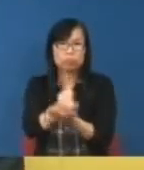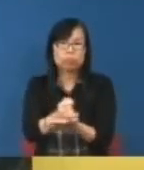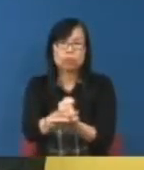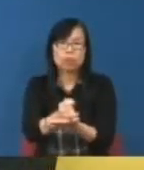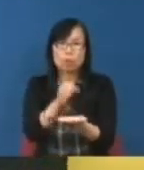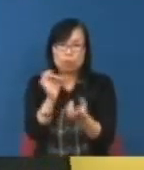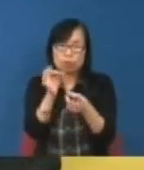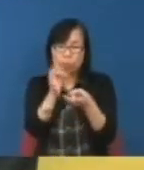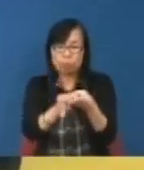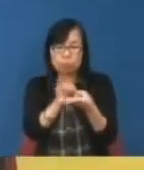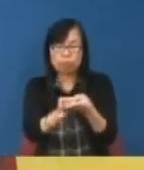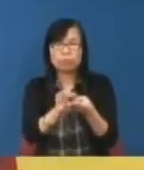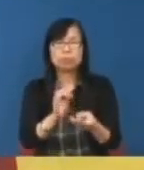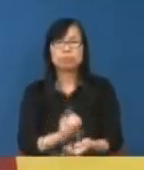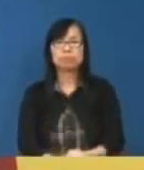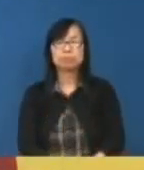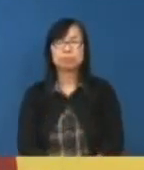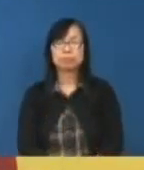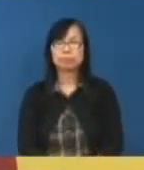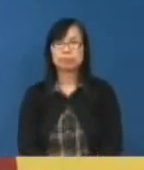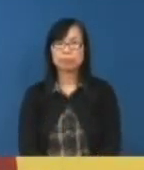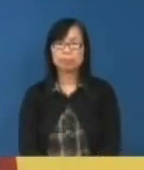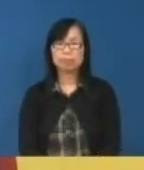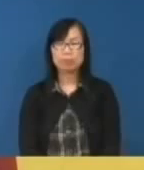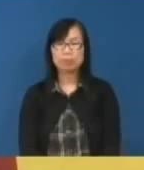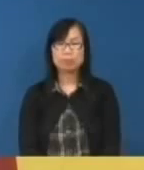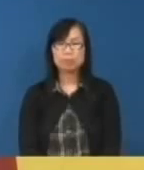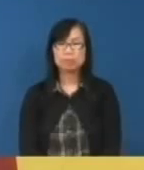而家呢個居屋咧就係、是、